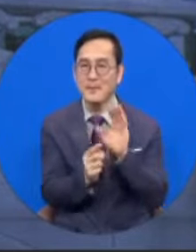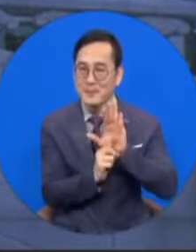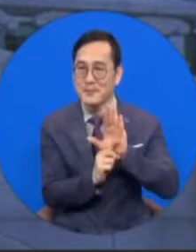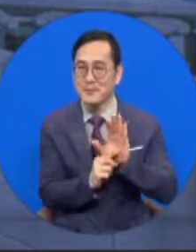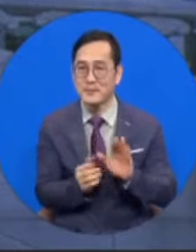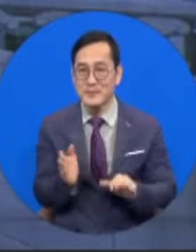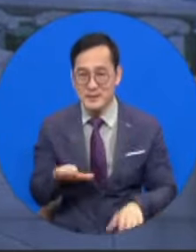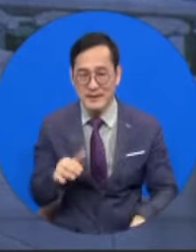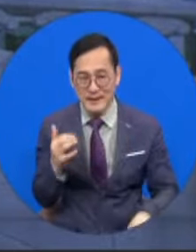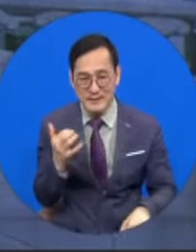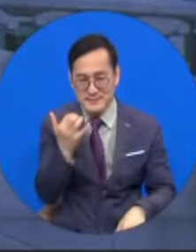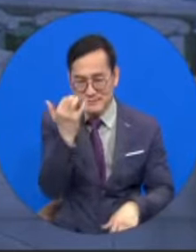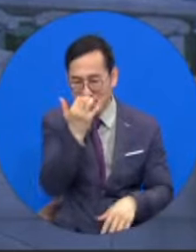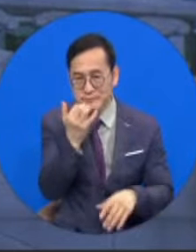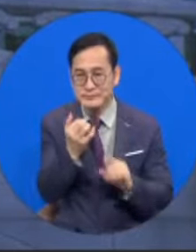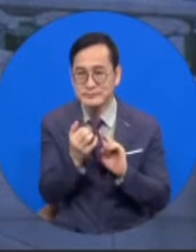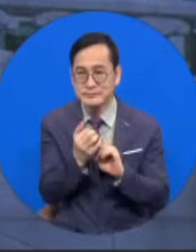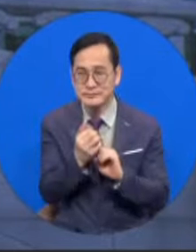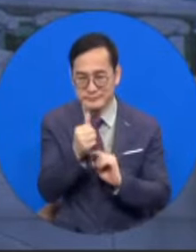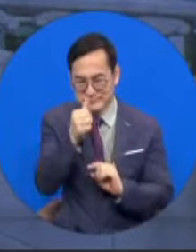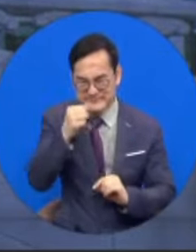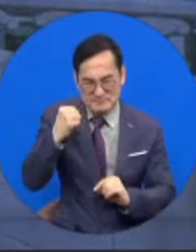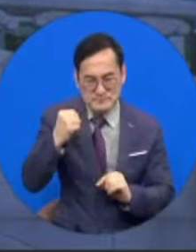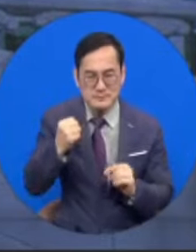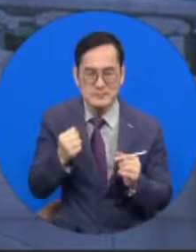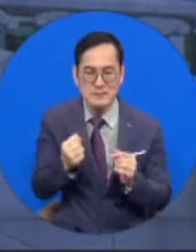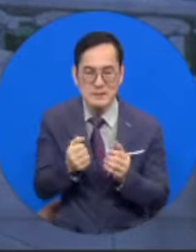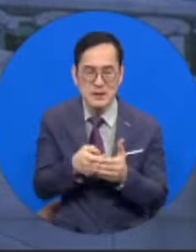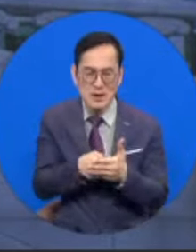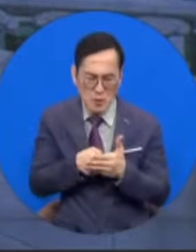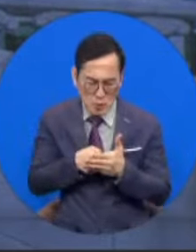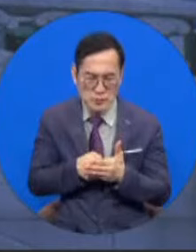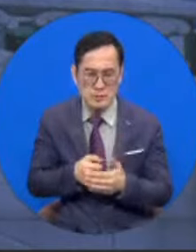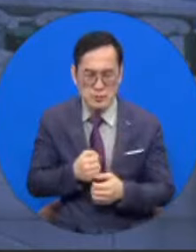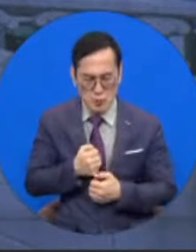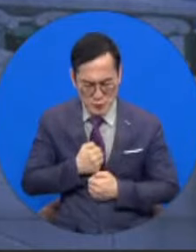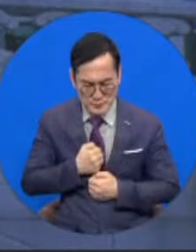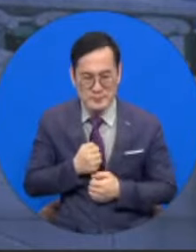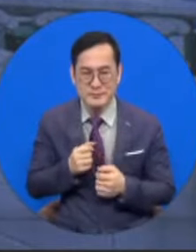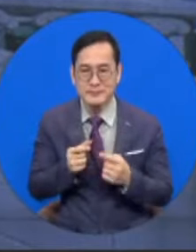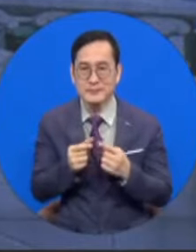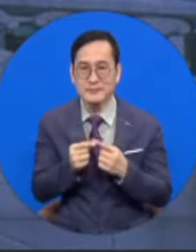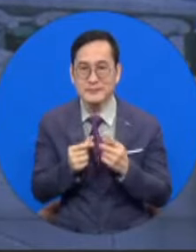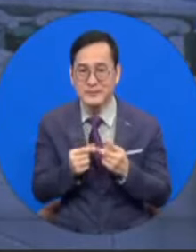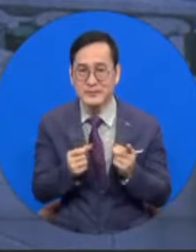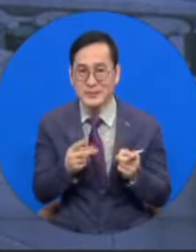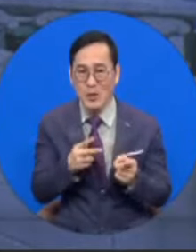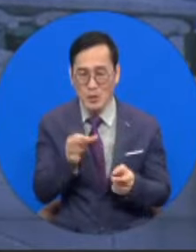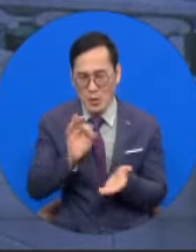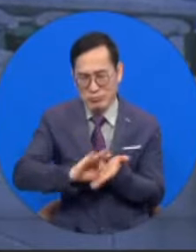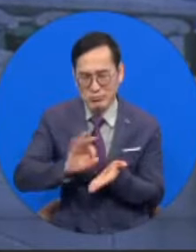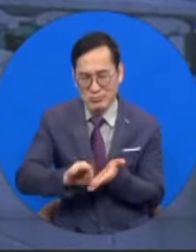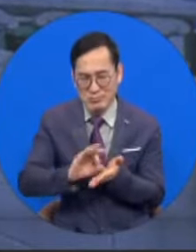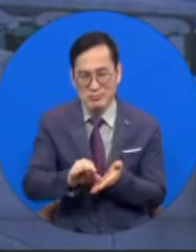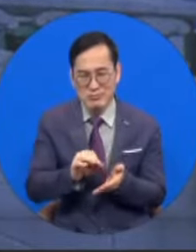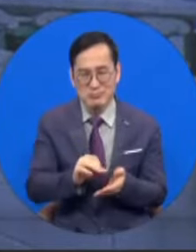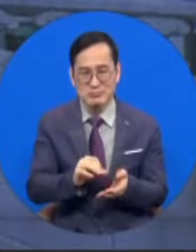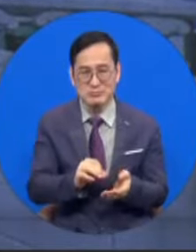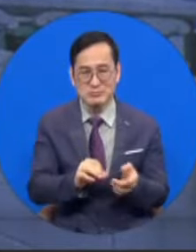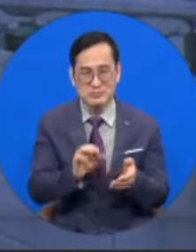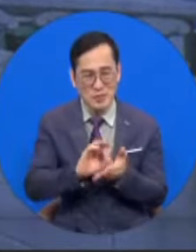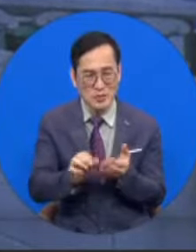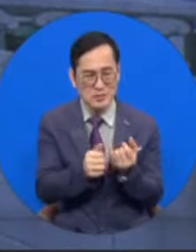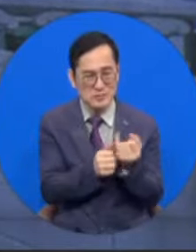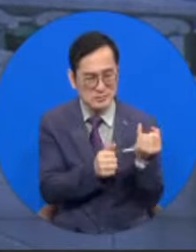아꼈어 뭐 그런 취지에서 나왔던 거 같아요 그런데 또 돈은 세컨드 테 써라 뭐가 일관적이지 않아요 부적절하고